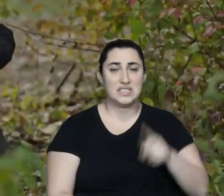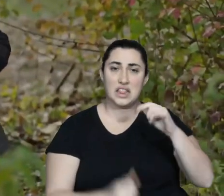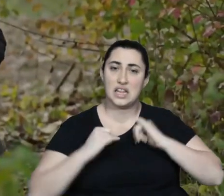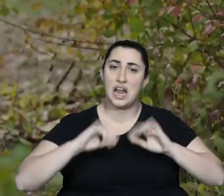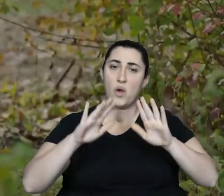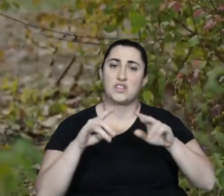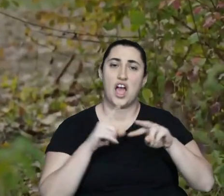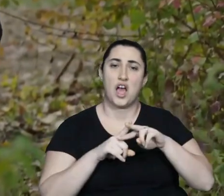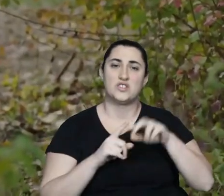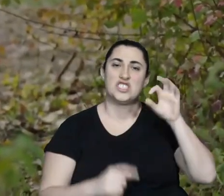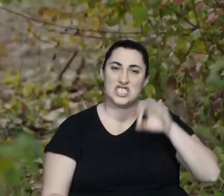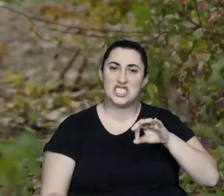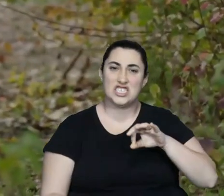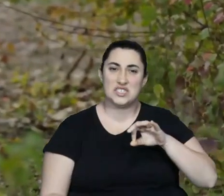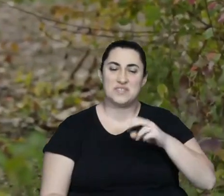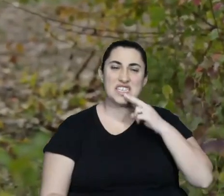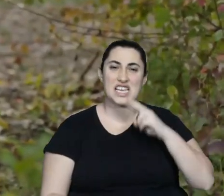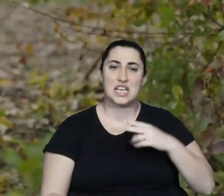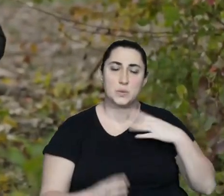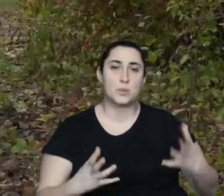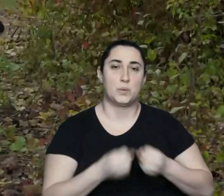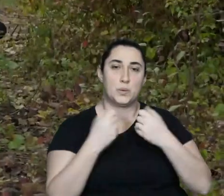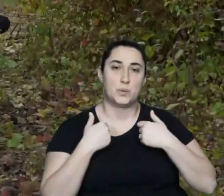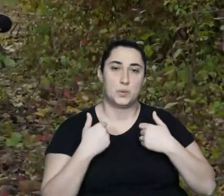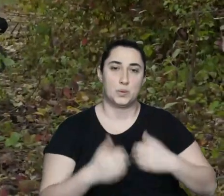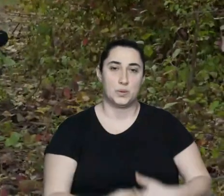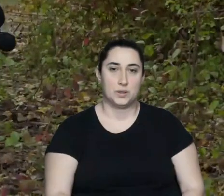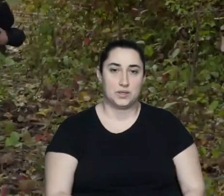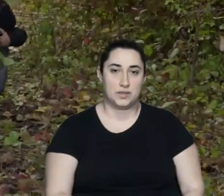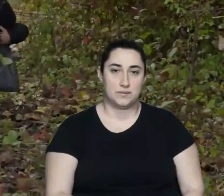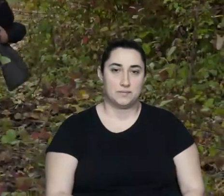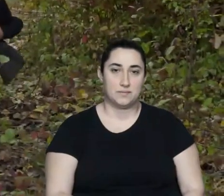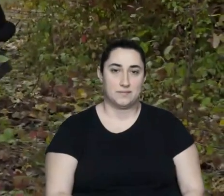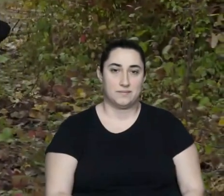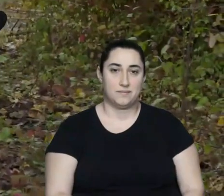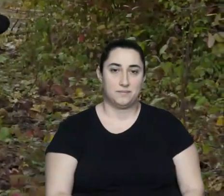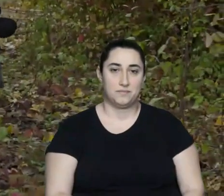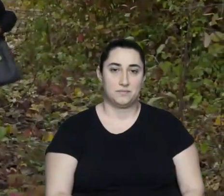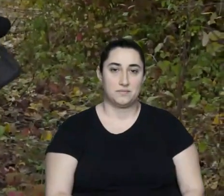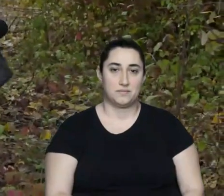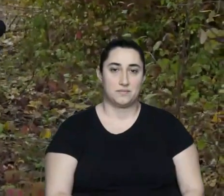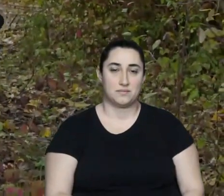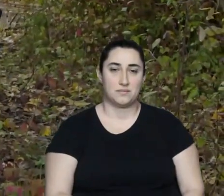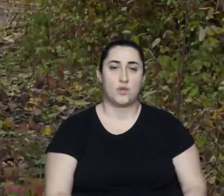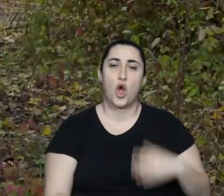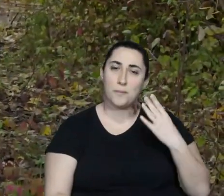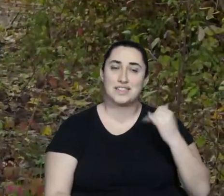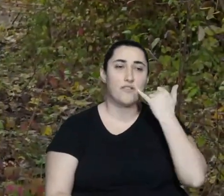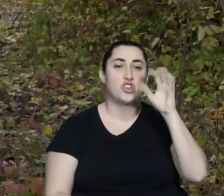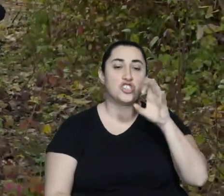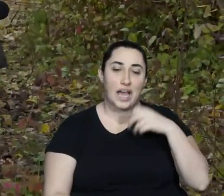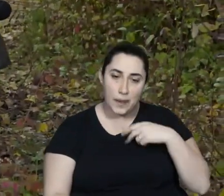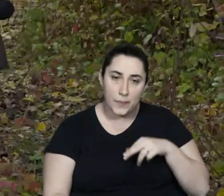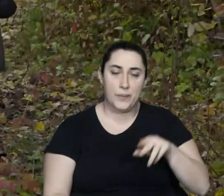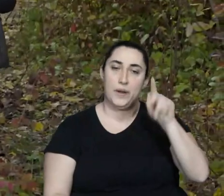ol Aysu. Bu sefer kesin kurtulduk. Yani hiç olmadı. Telefon çeken bir